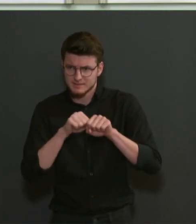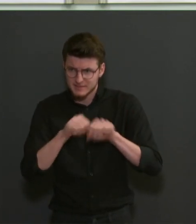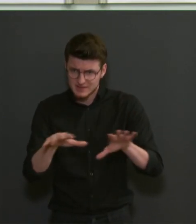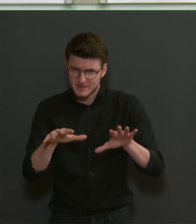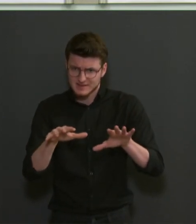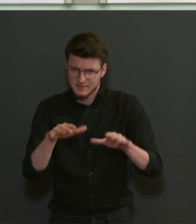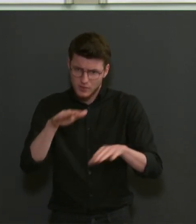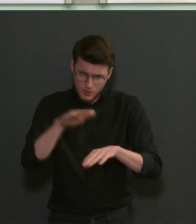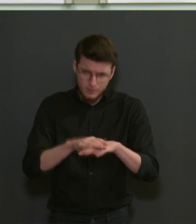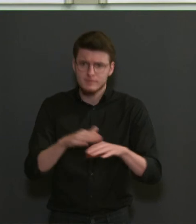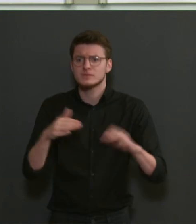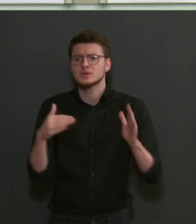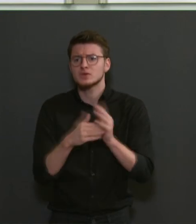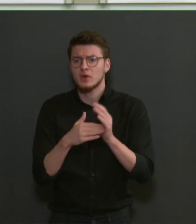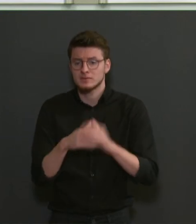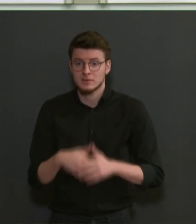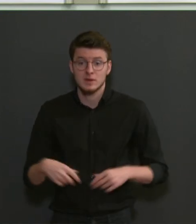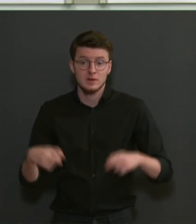61.